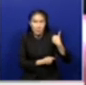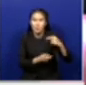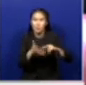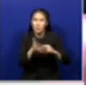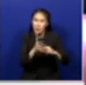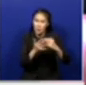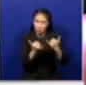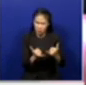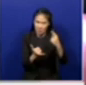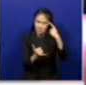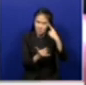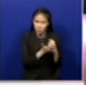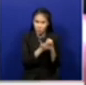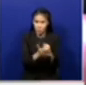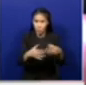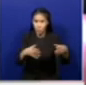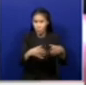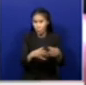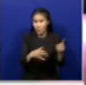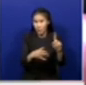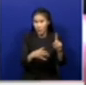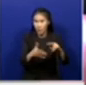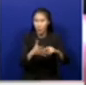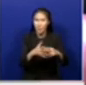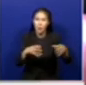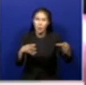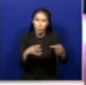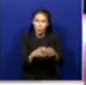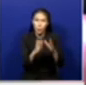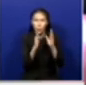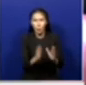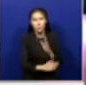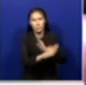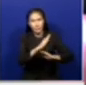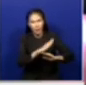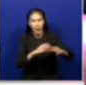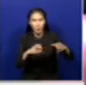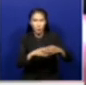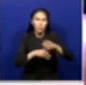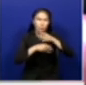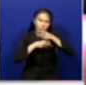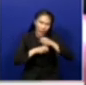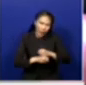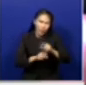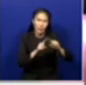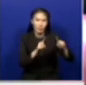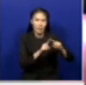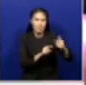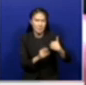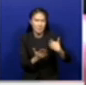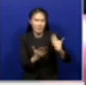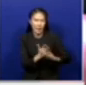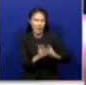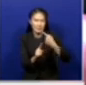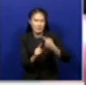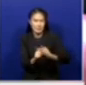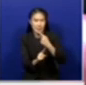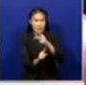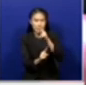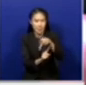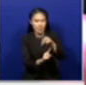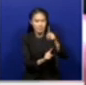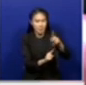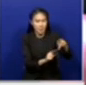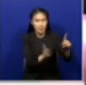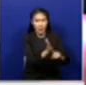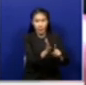ยากลุ่มเพิ่มอีกกลุ่มหนึ่งคือกลุ่มเปราะบางที่จะได้เงิน 3,000 บาทก็คือเดือนละ 1,000 บาทเป็นเวลา3เดือนก็คือไม่ว่